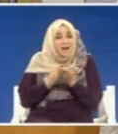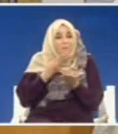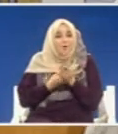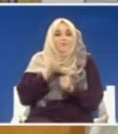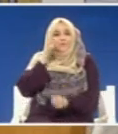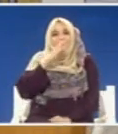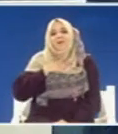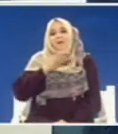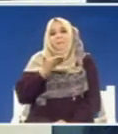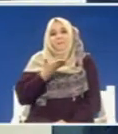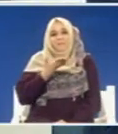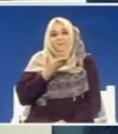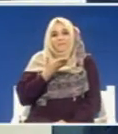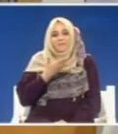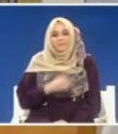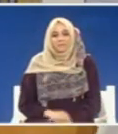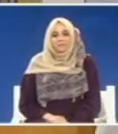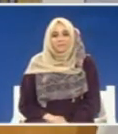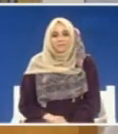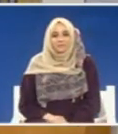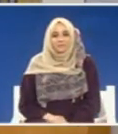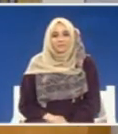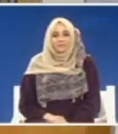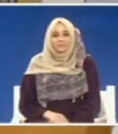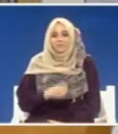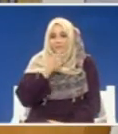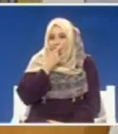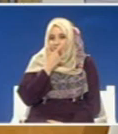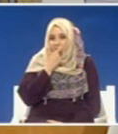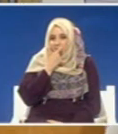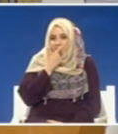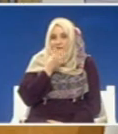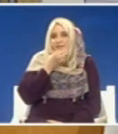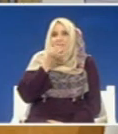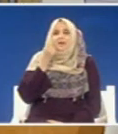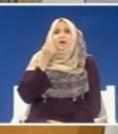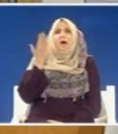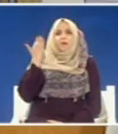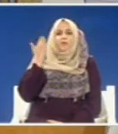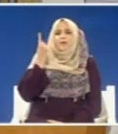من الله تعالى لعبده. كان أحد الناس عنده خادمة